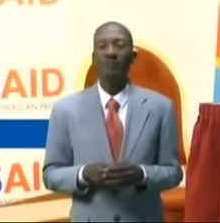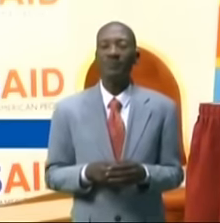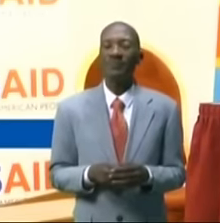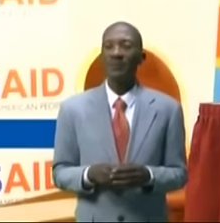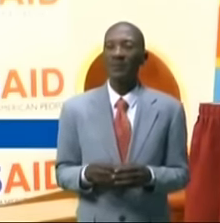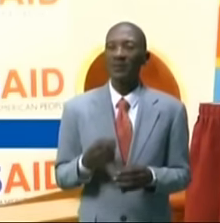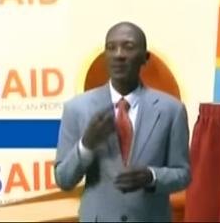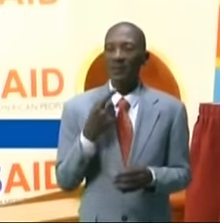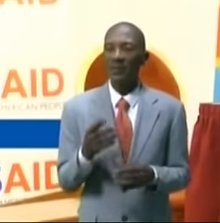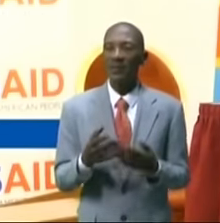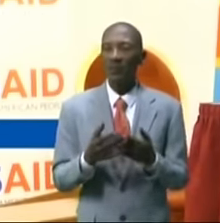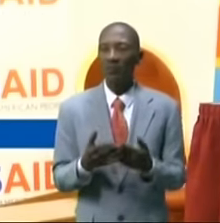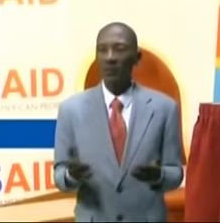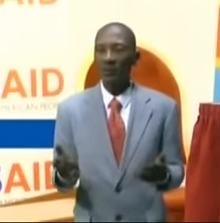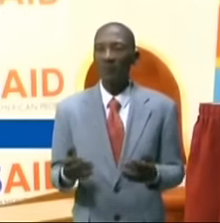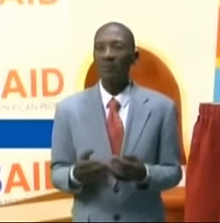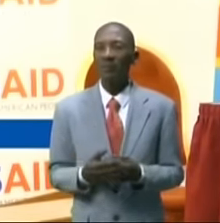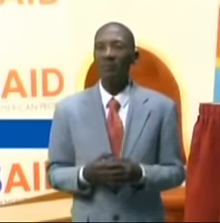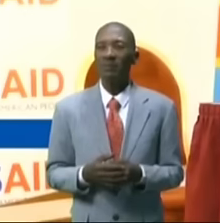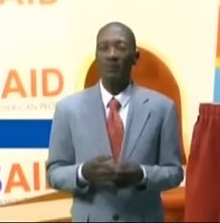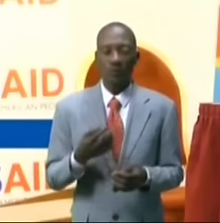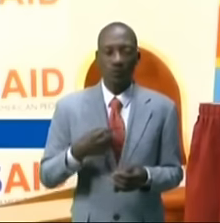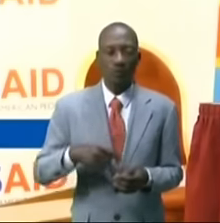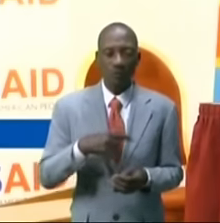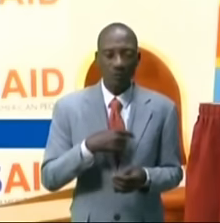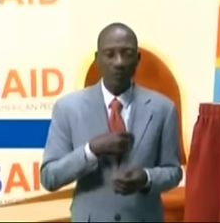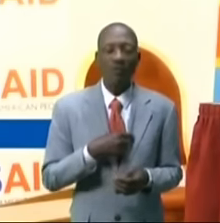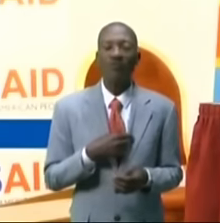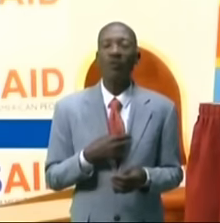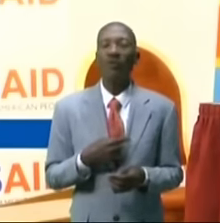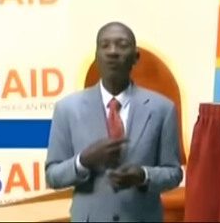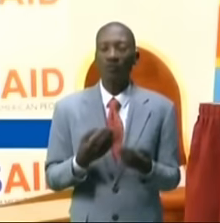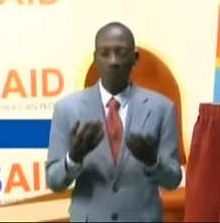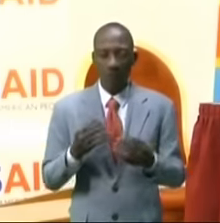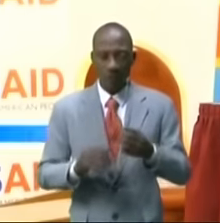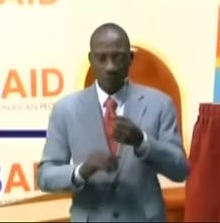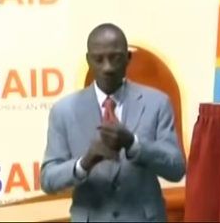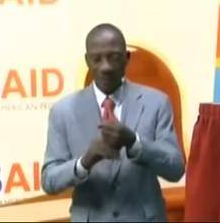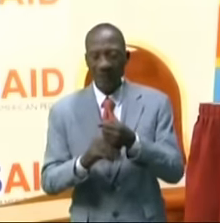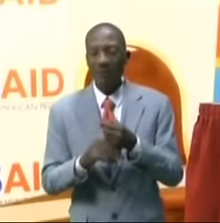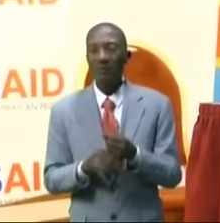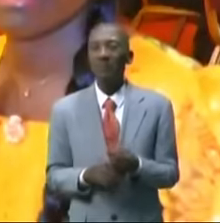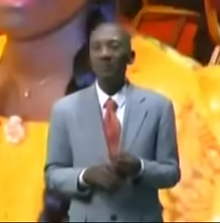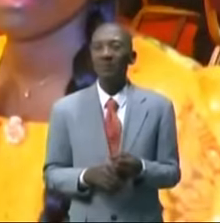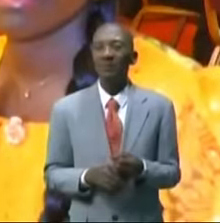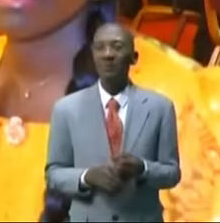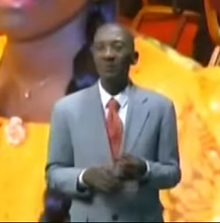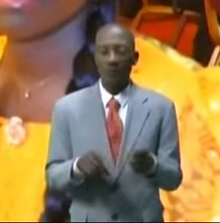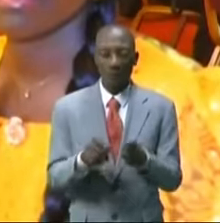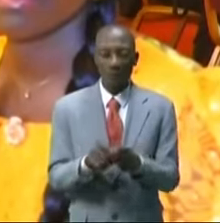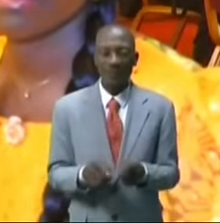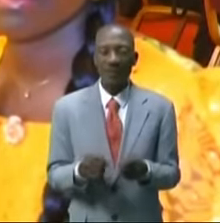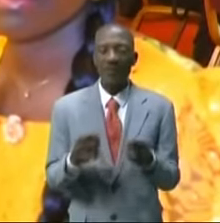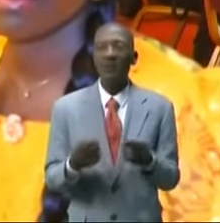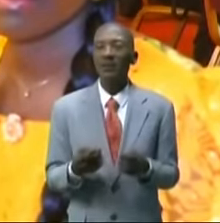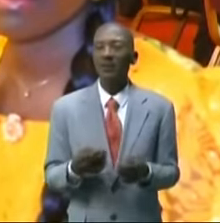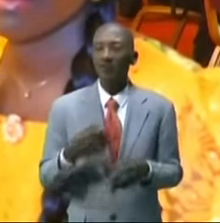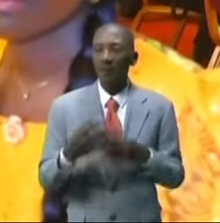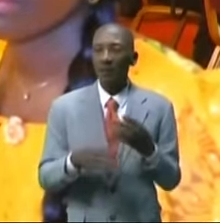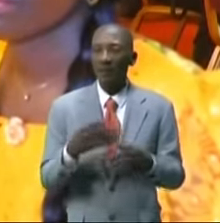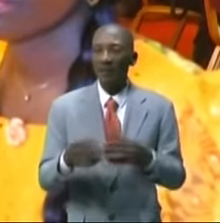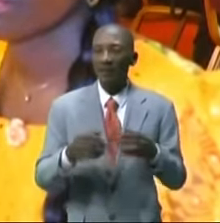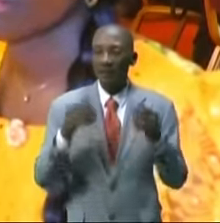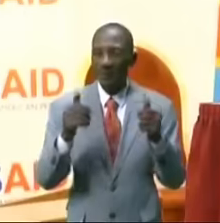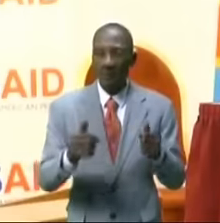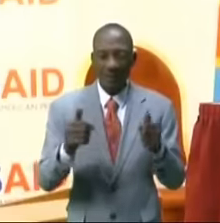en œuvre, depuis la planification, la mise en œuvre, le suivi et l'évaluation. Nos remerciements vont